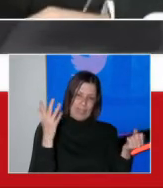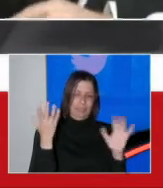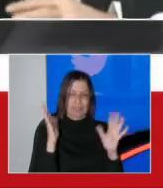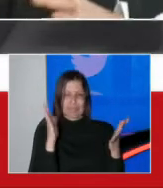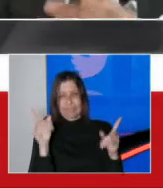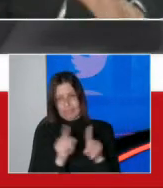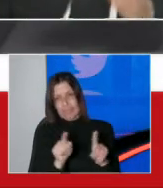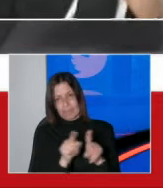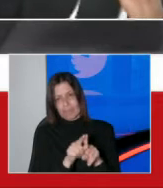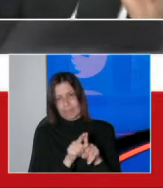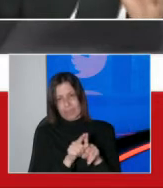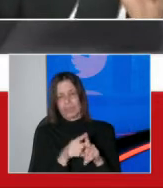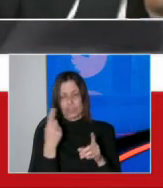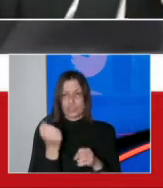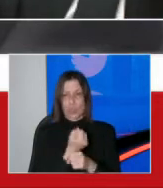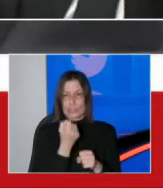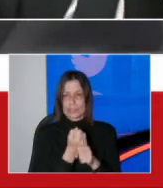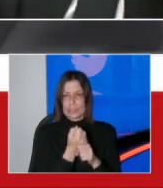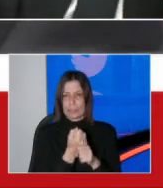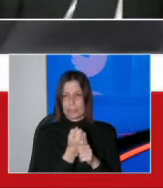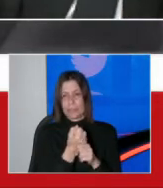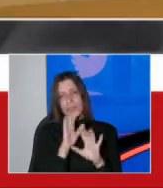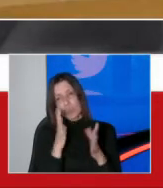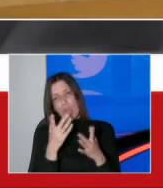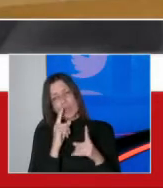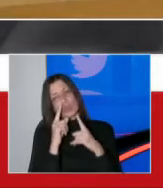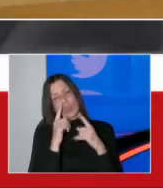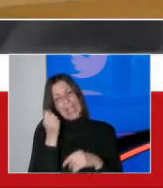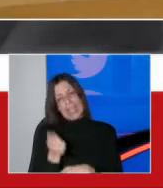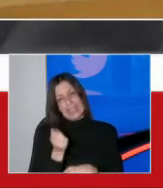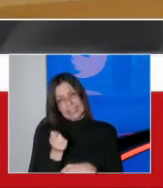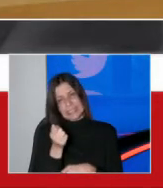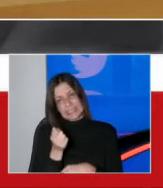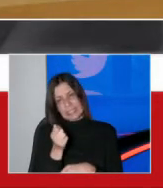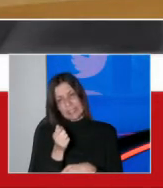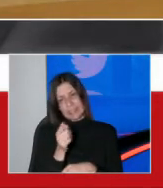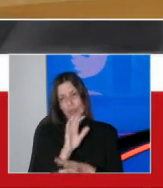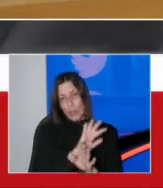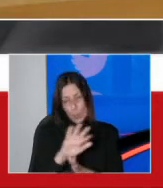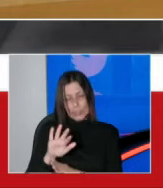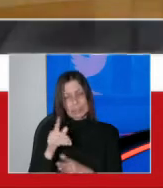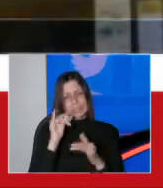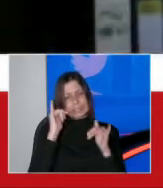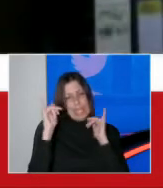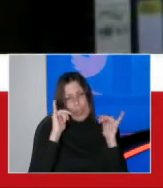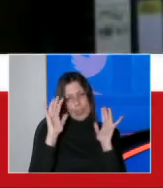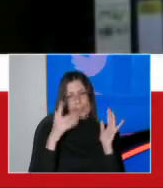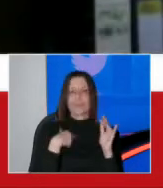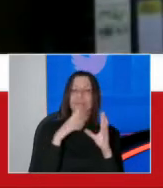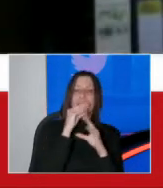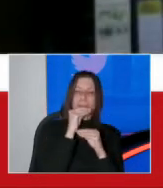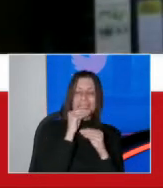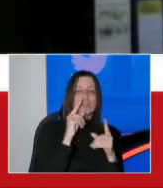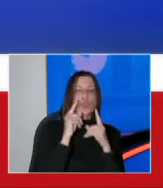כמו שמתבצעים אולי דיוני הכנסת, רק לצעקות. אז זהו, אתה יודע, הזכרת את